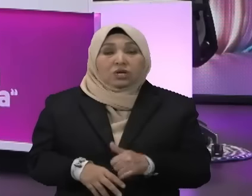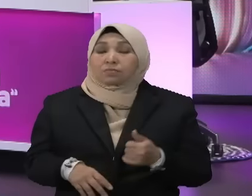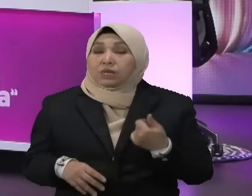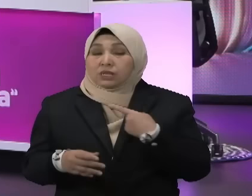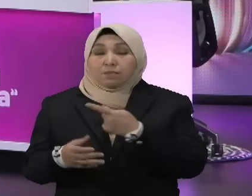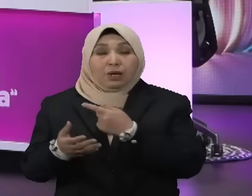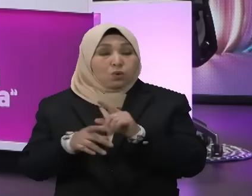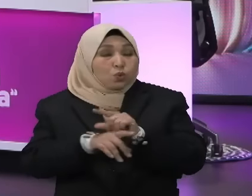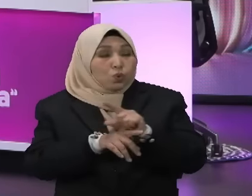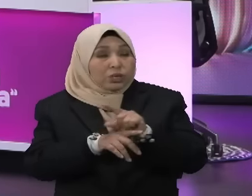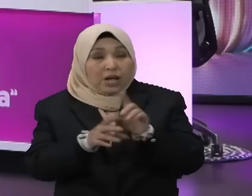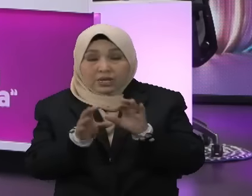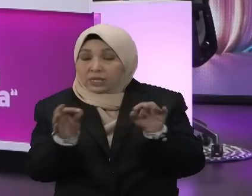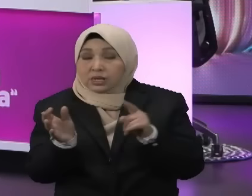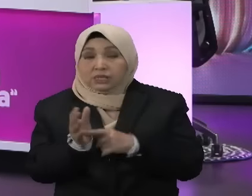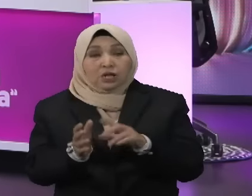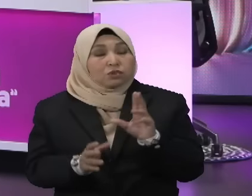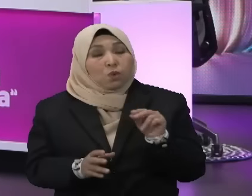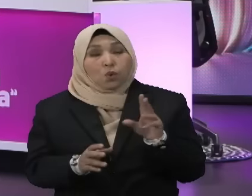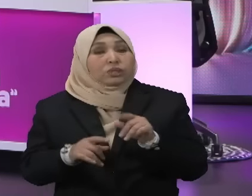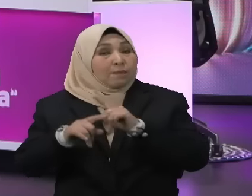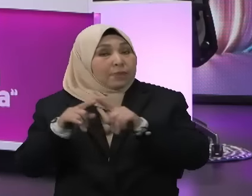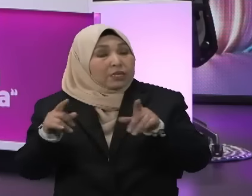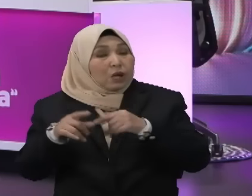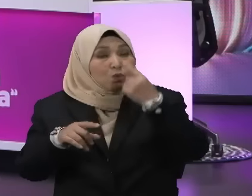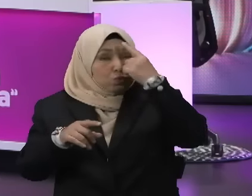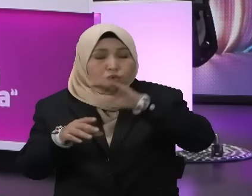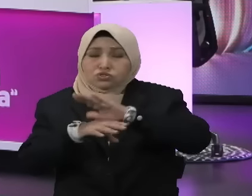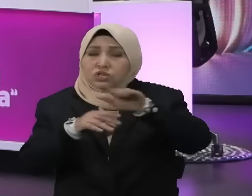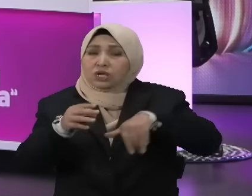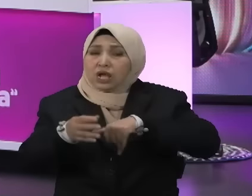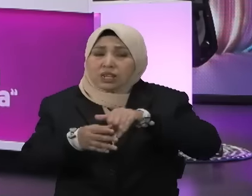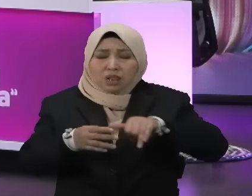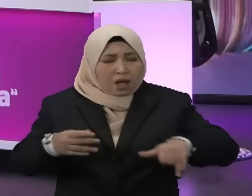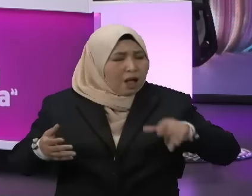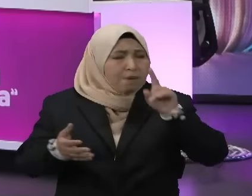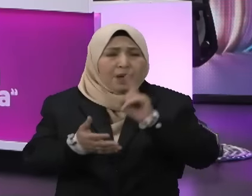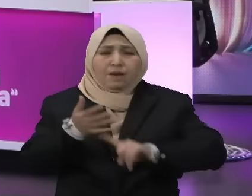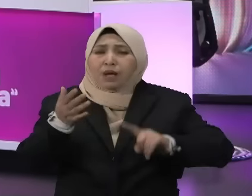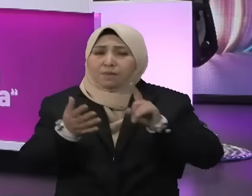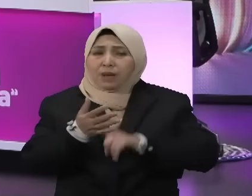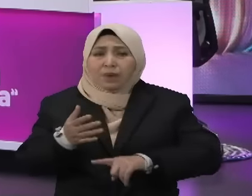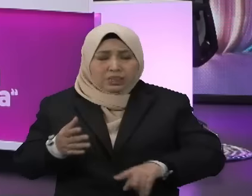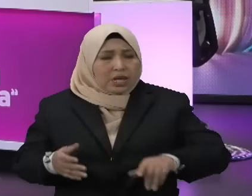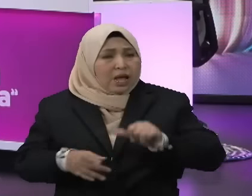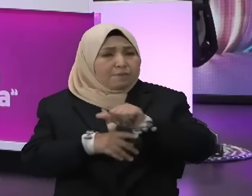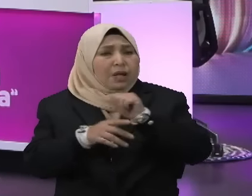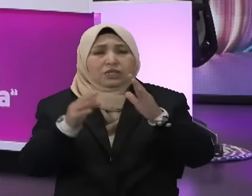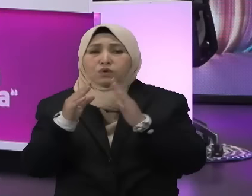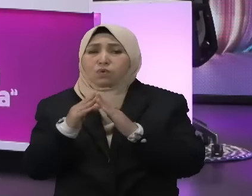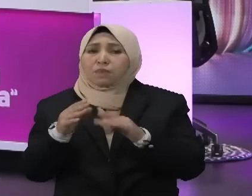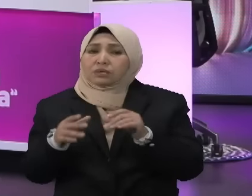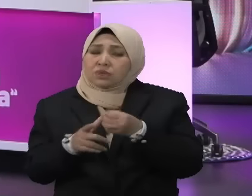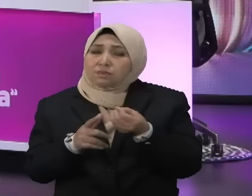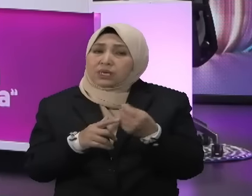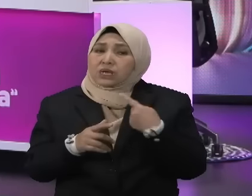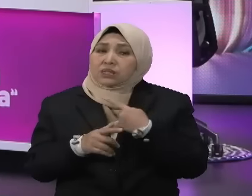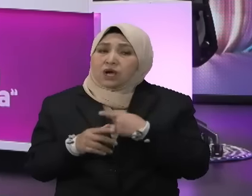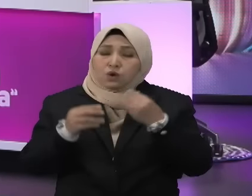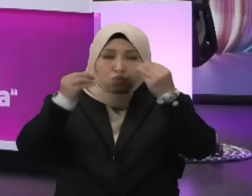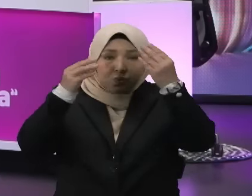baru kita gunalah ayat ini. Ia adalah untuk segala medan perjuangan amal kita. Kita di rumah, sama ada kita sebagai